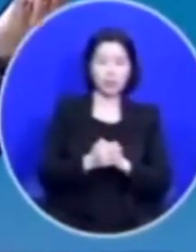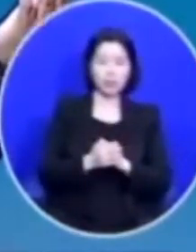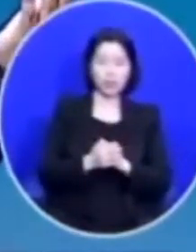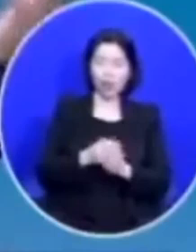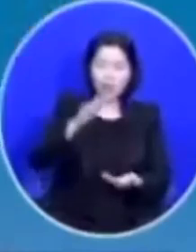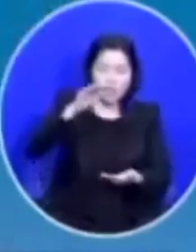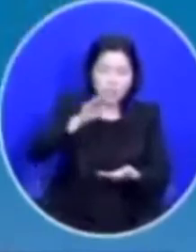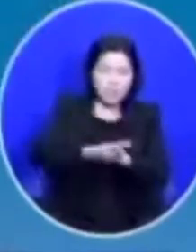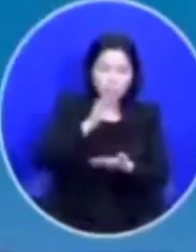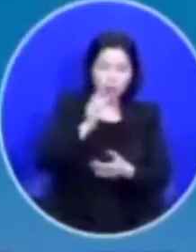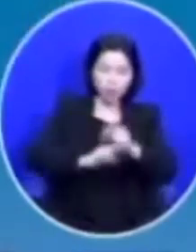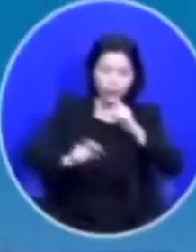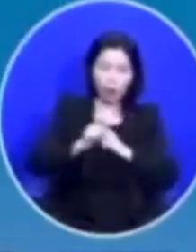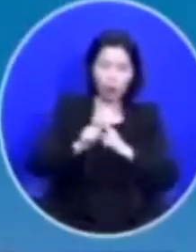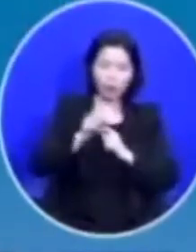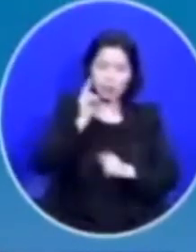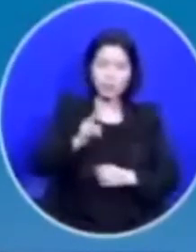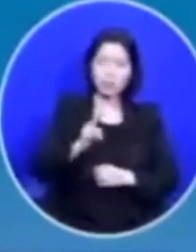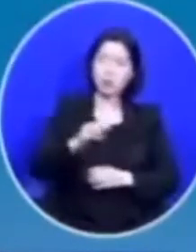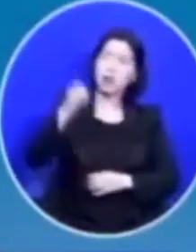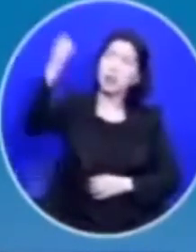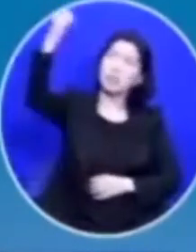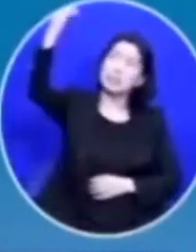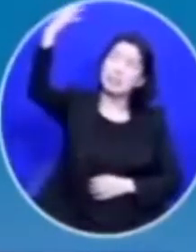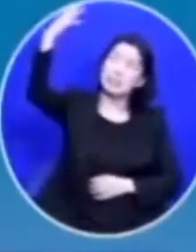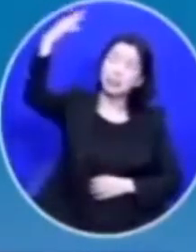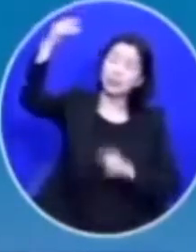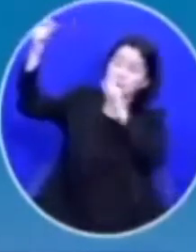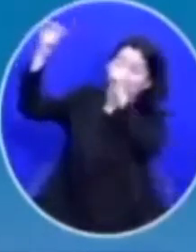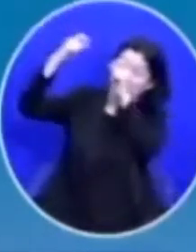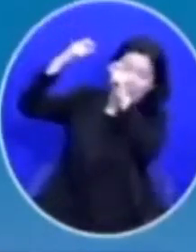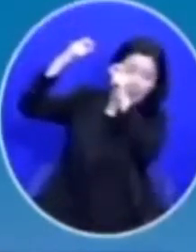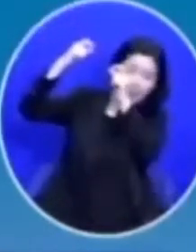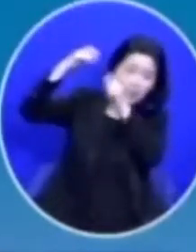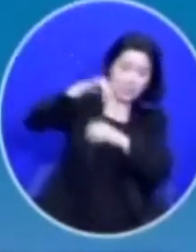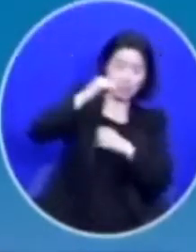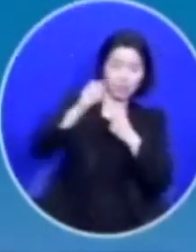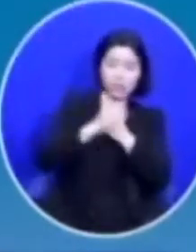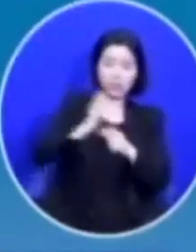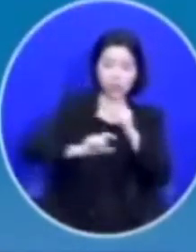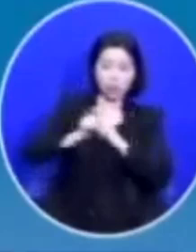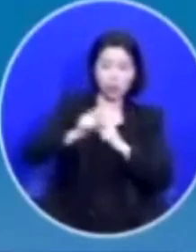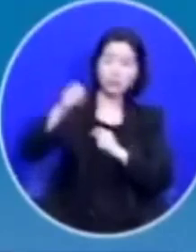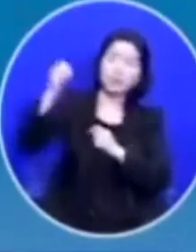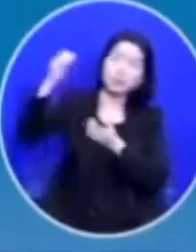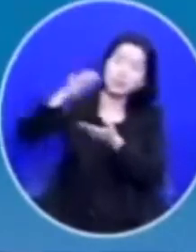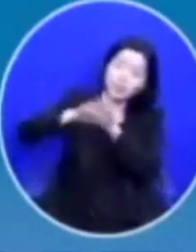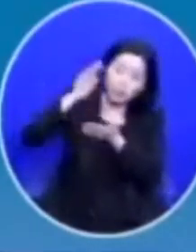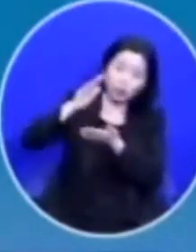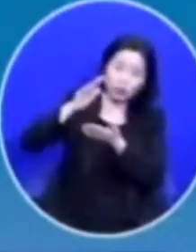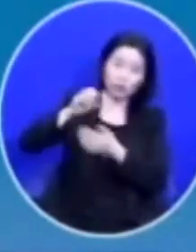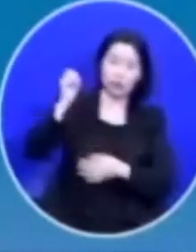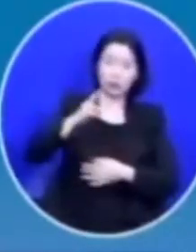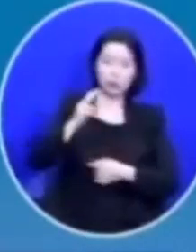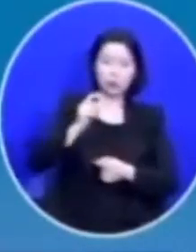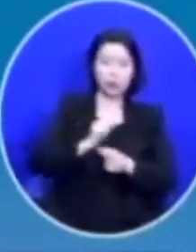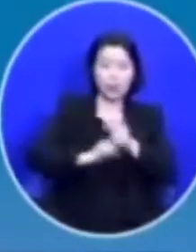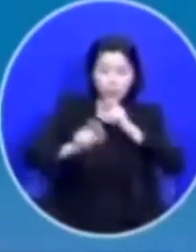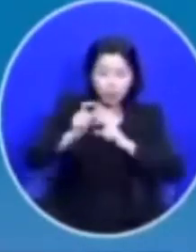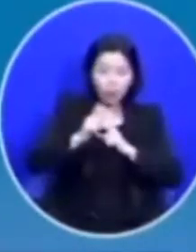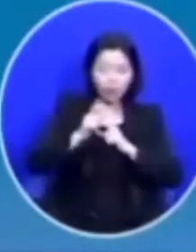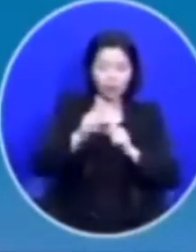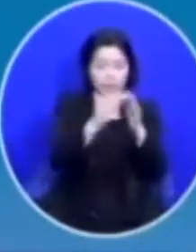열기가 더 뜨거워요 조명이 너무나 가까이에 조명이 있었기 때문에 그 조명 열기도 뜨겁지만